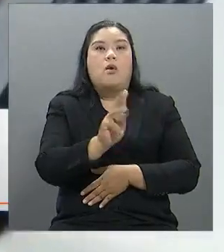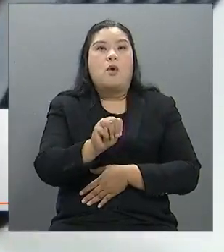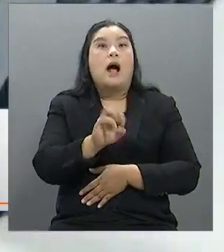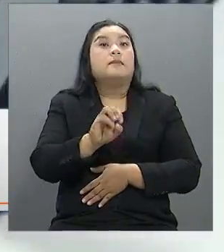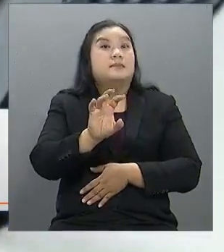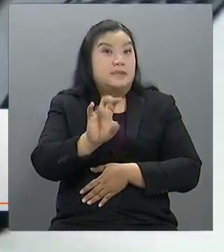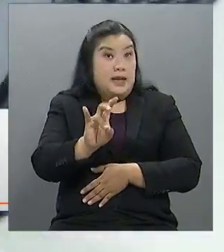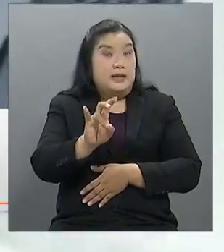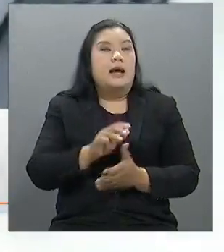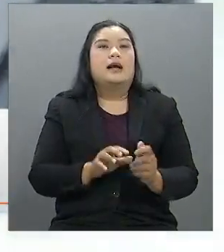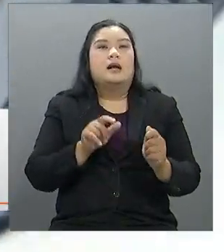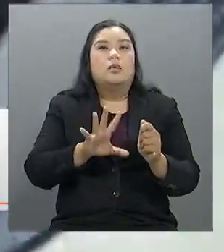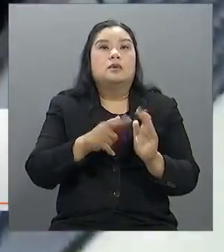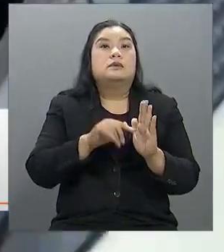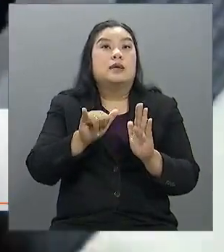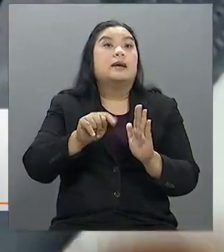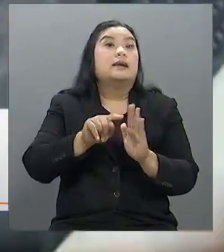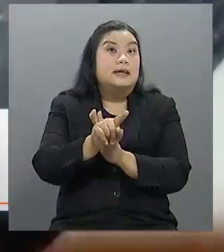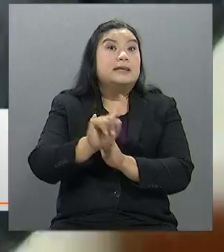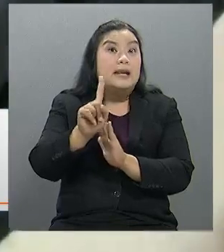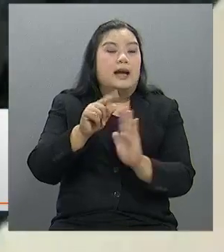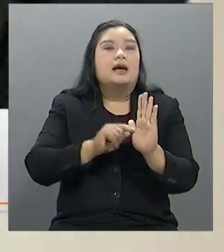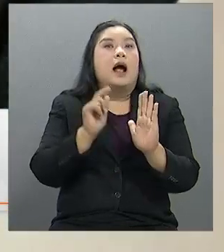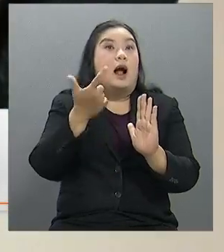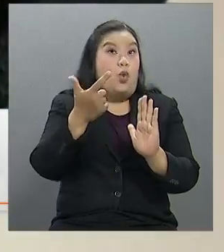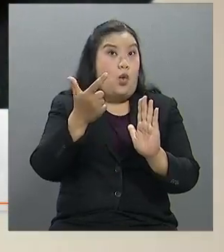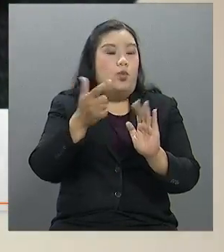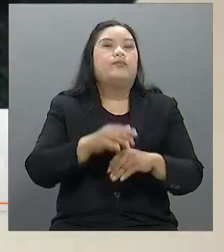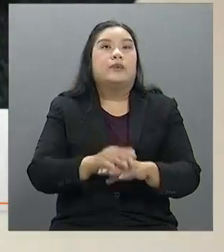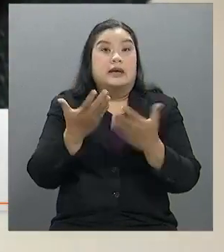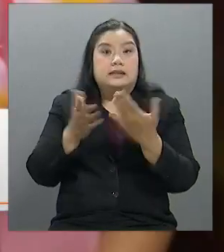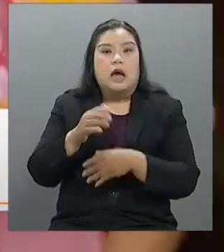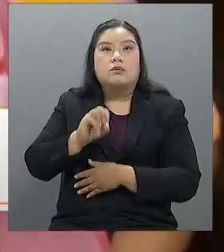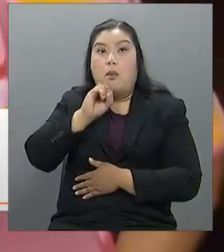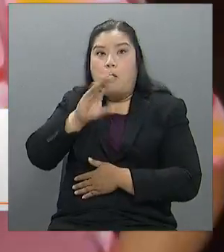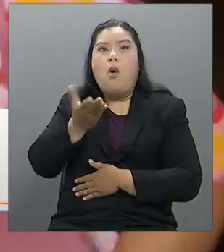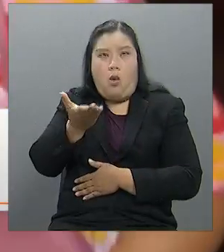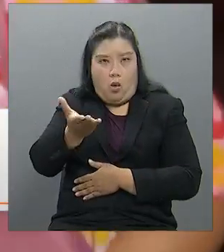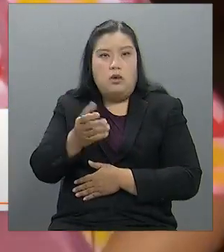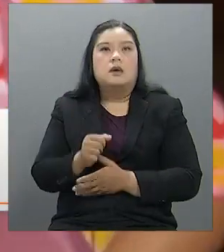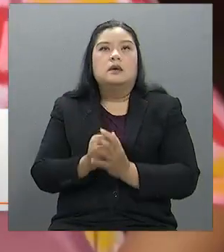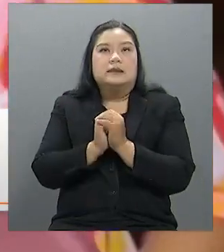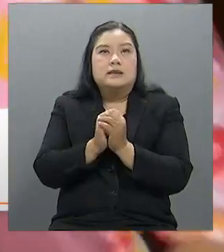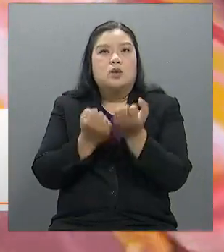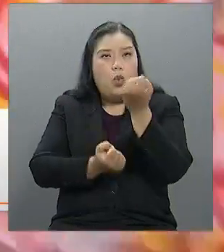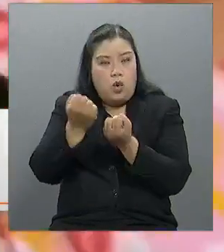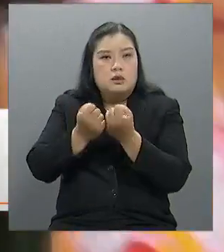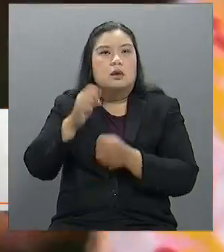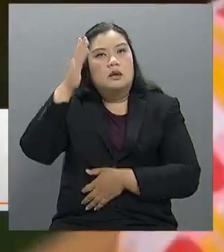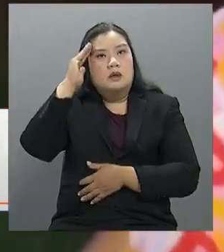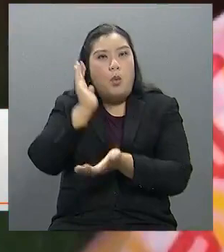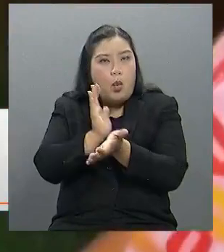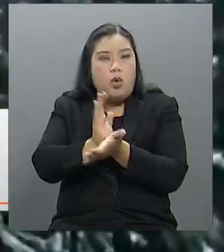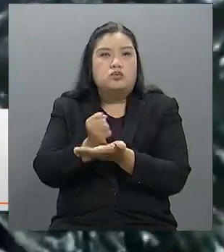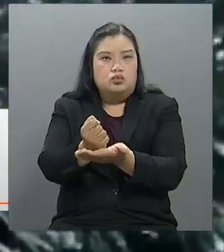ฤทธิ์อำเภอชัยโยจังหวัดอ่างทองค่ะเจ้าหน้าที่ก็ประสานเจ้าหน้าที่กู้ภัยอ่างทองเจ้าหน้าที่ตำรวจสภ.ชัยโยไปตรวจสอบที่เกิด